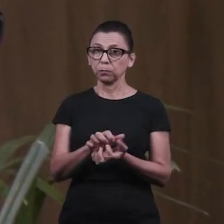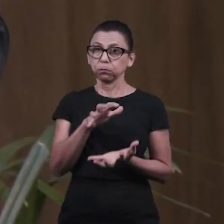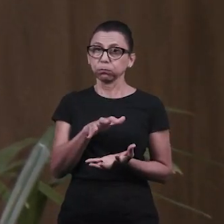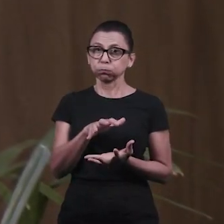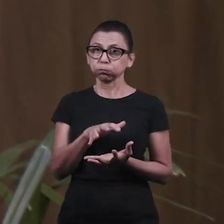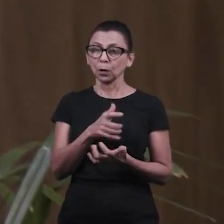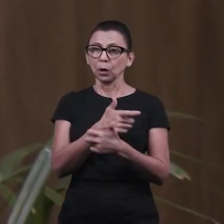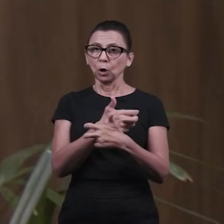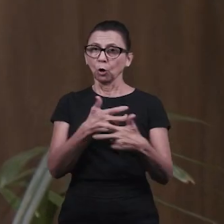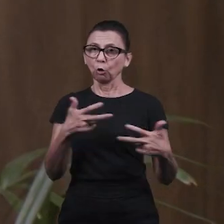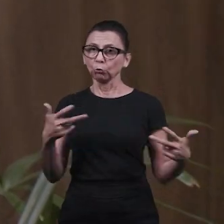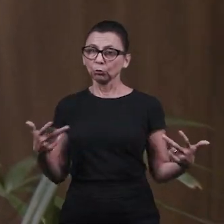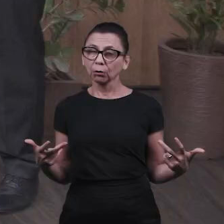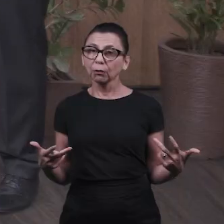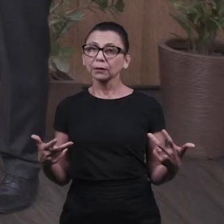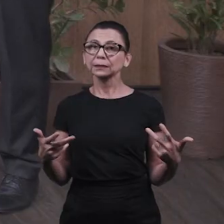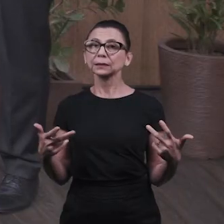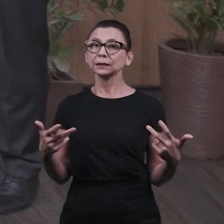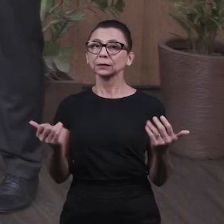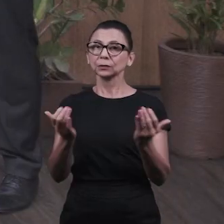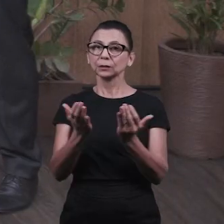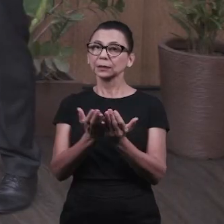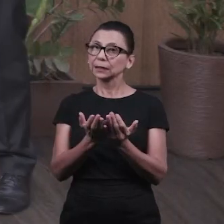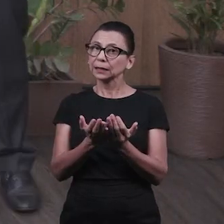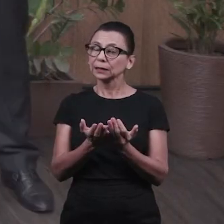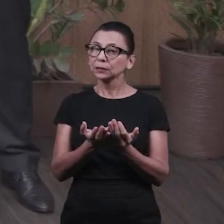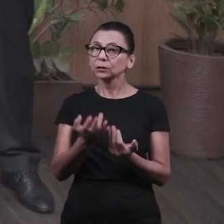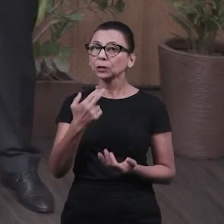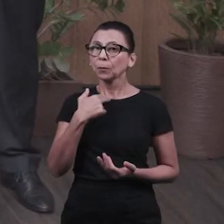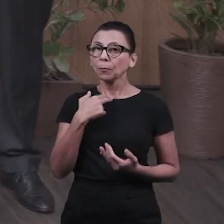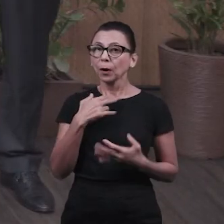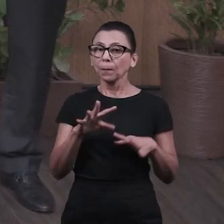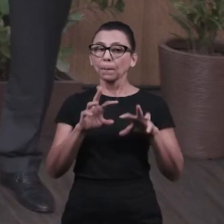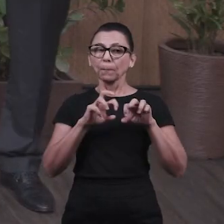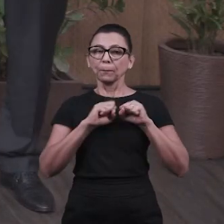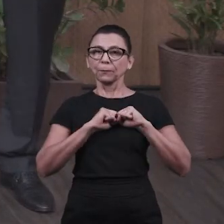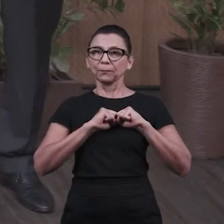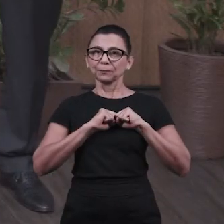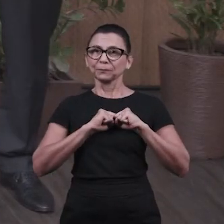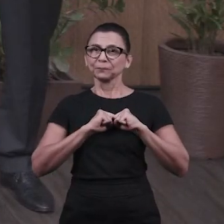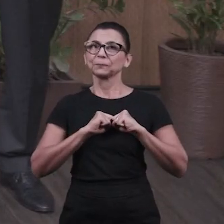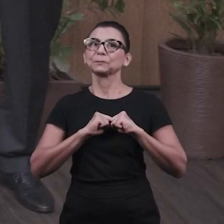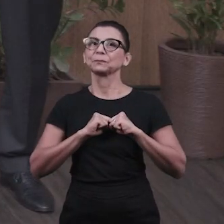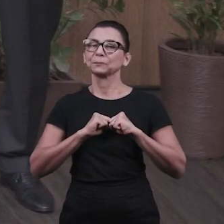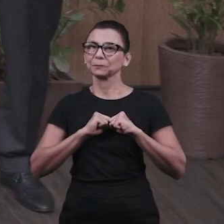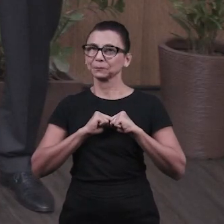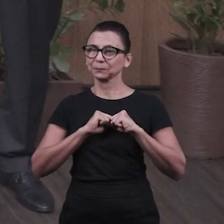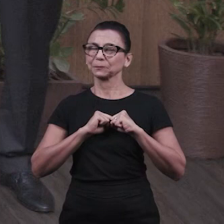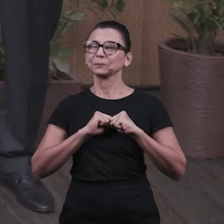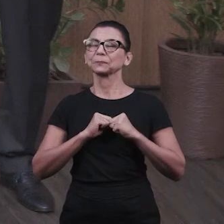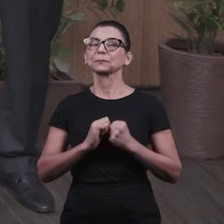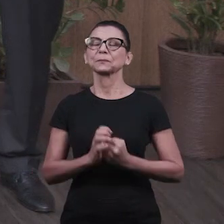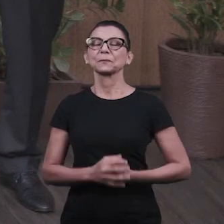au milieu de l'Église. Le ferment est lié